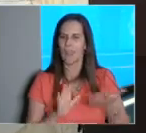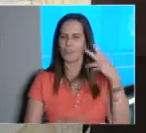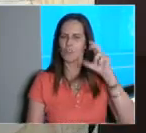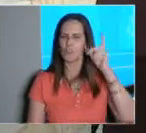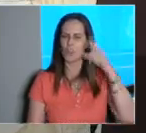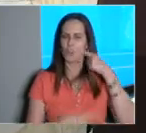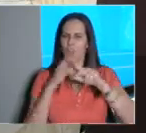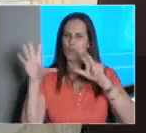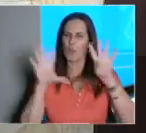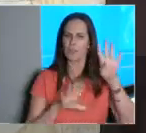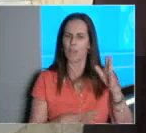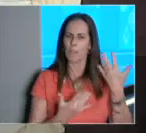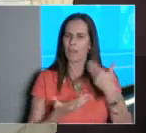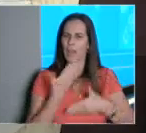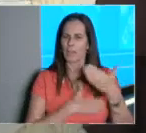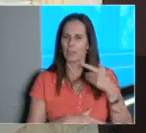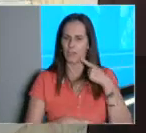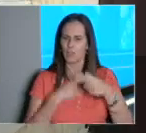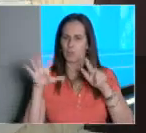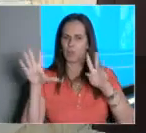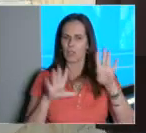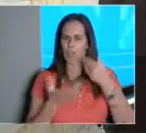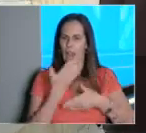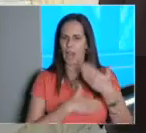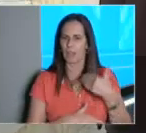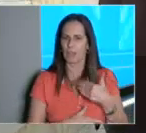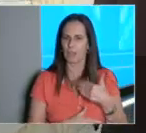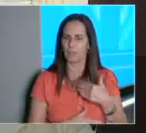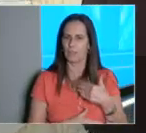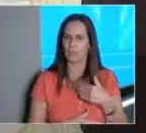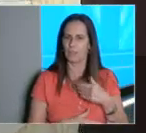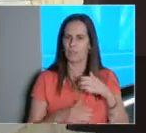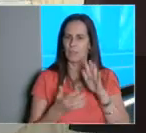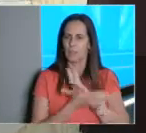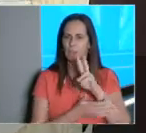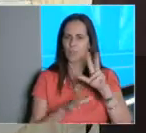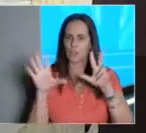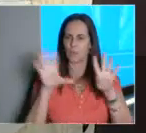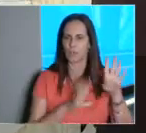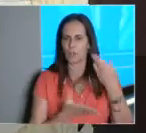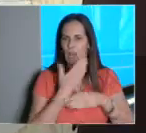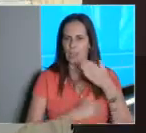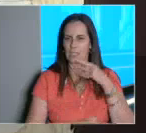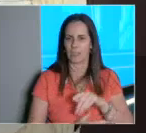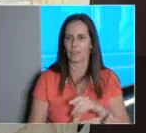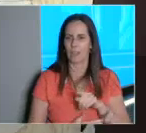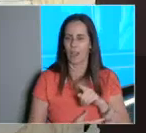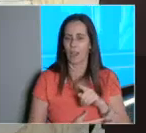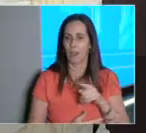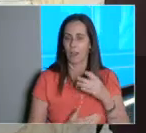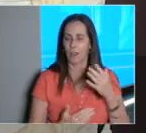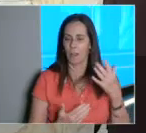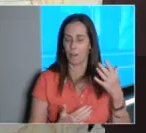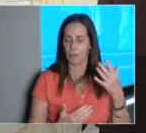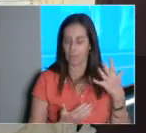שנה זה 89, מתי עלית? בדיוק ב-89. ומתי הוא נפל? הוא נפל ב-99? בדצמבר 89. 89. אז הצלחת לברוח לפני